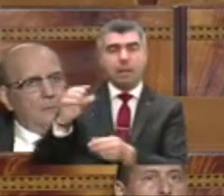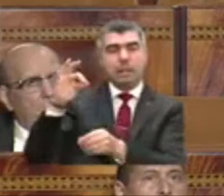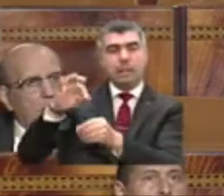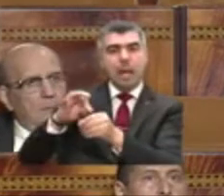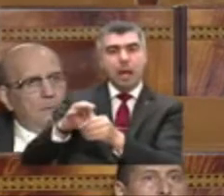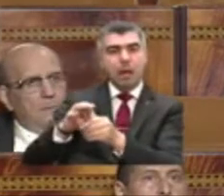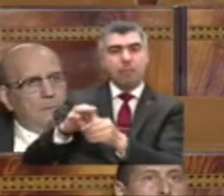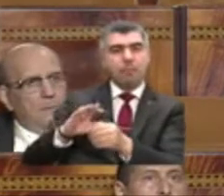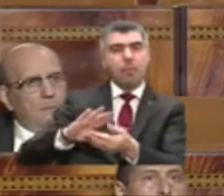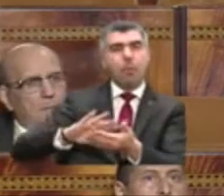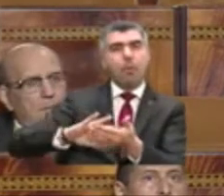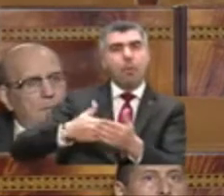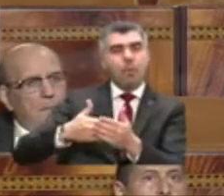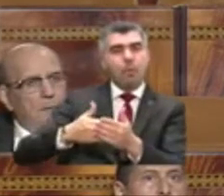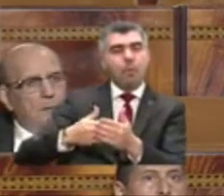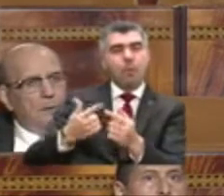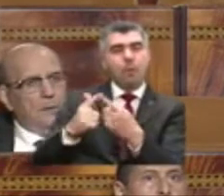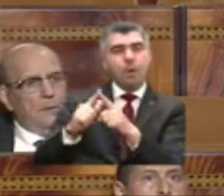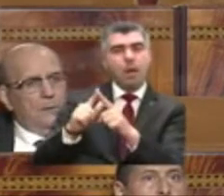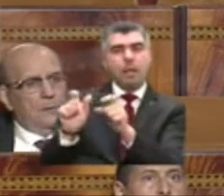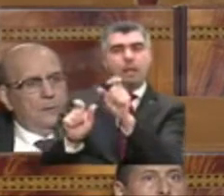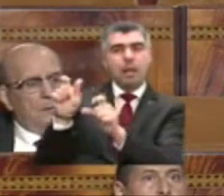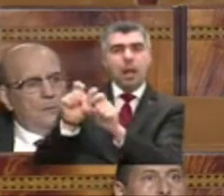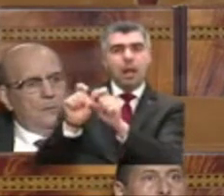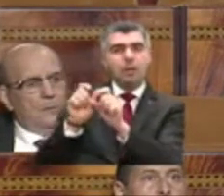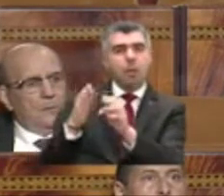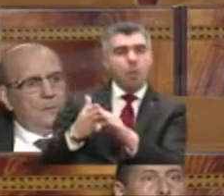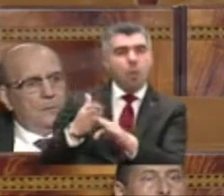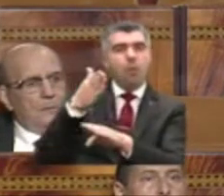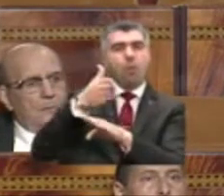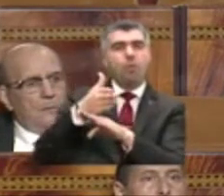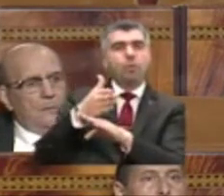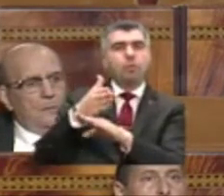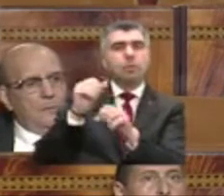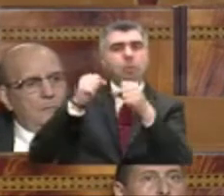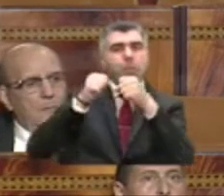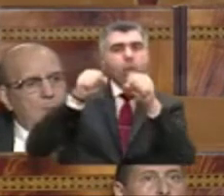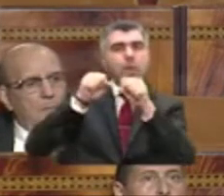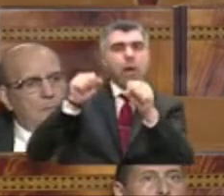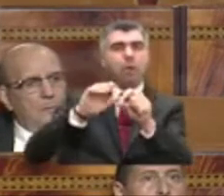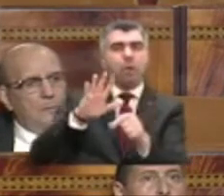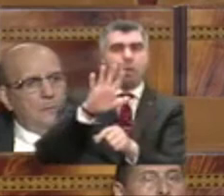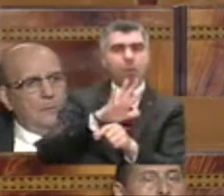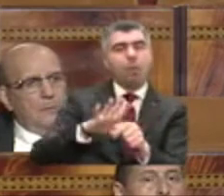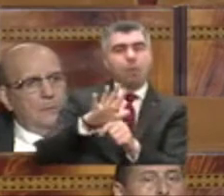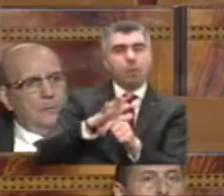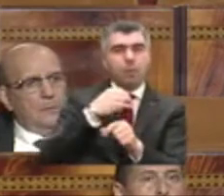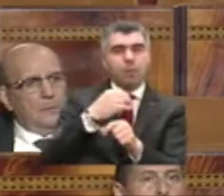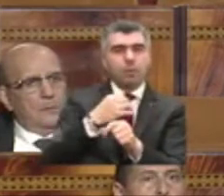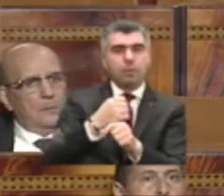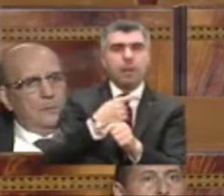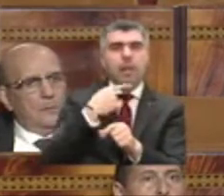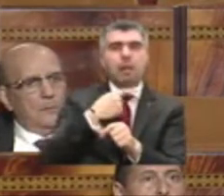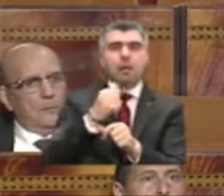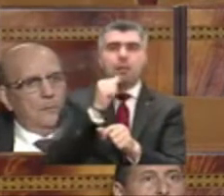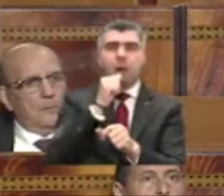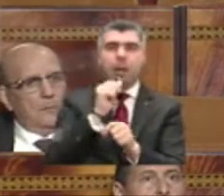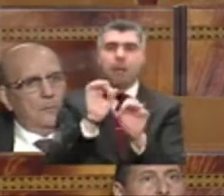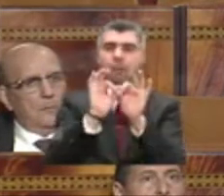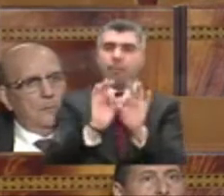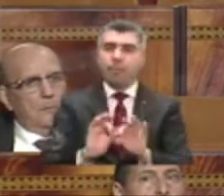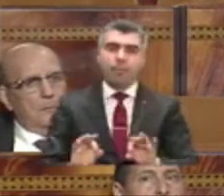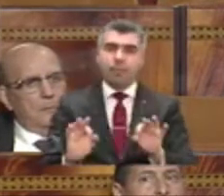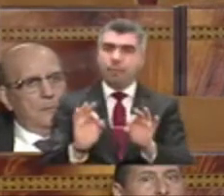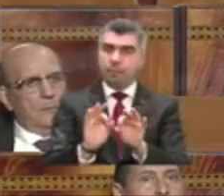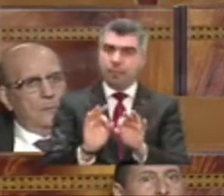خرجت تعبر عن استنكارها لما تعيشه من هذا النقص، وضيف على